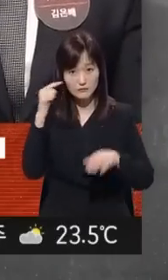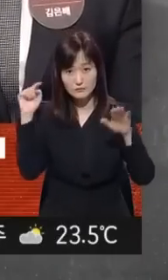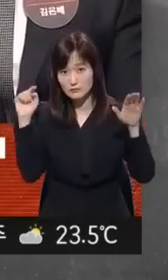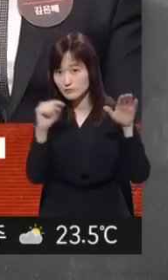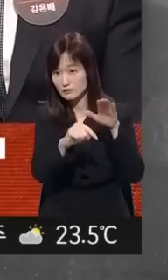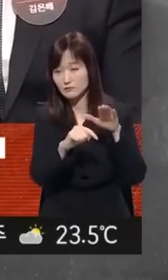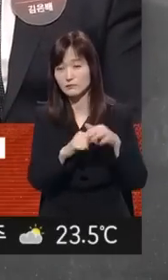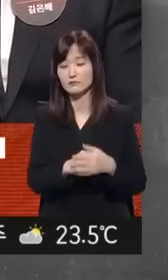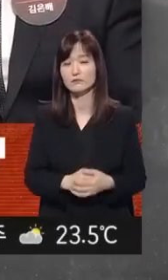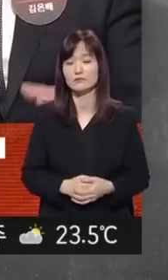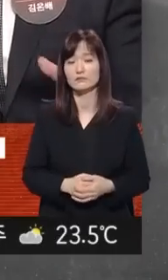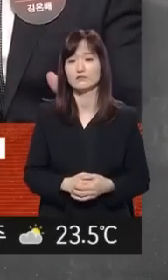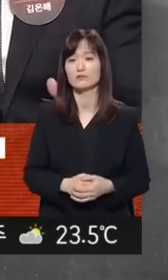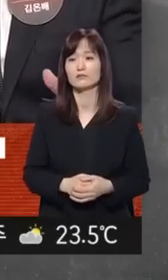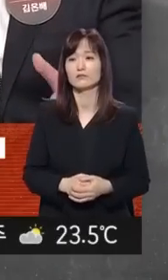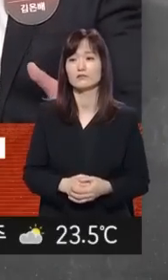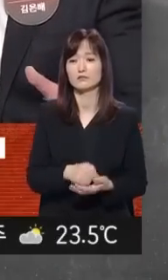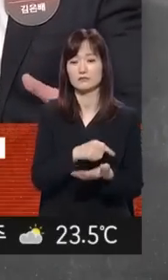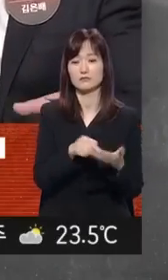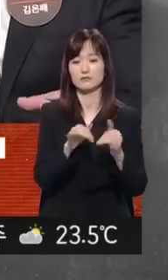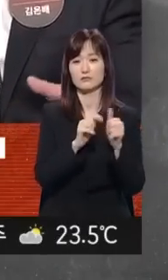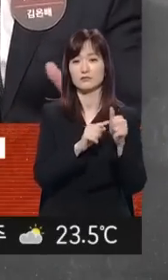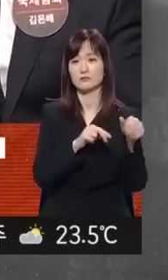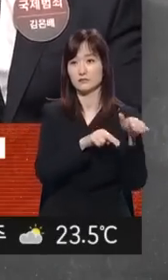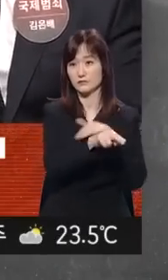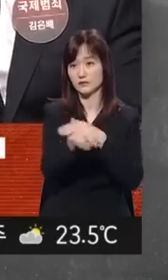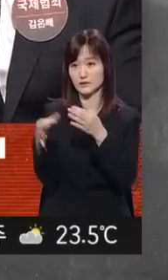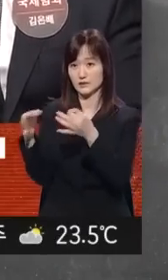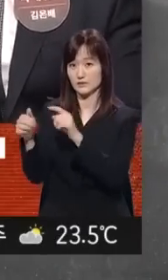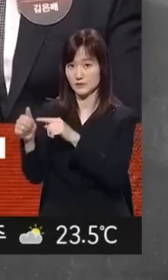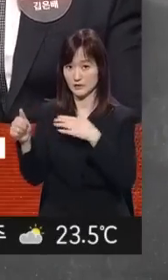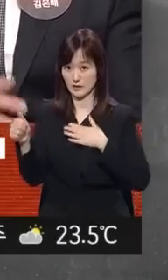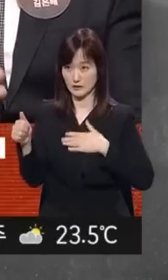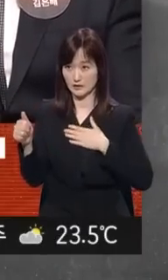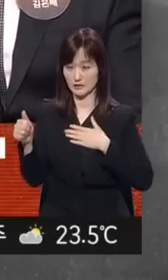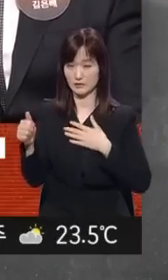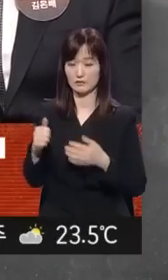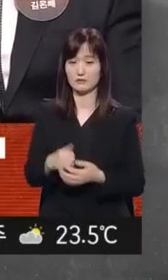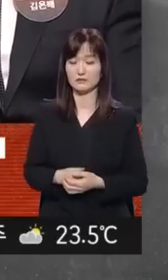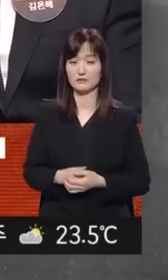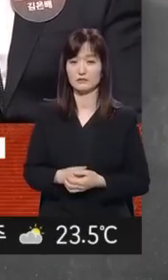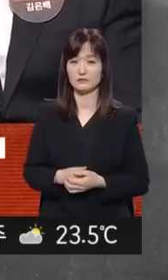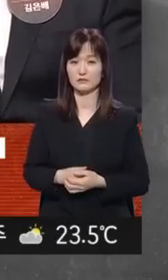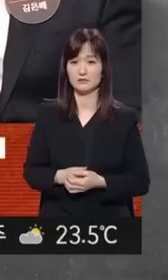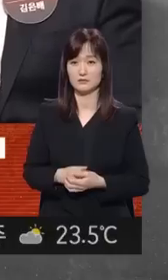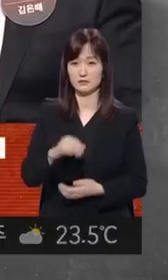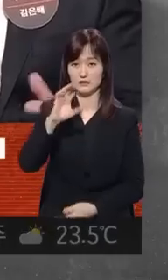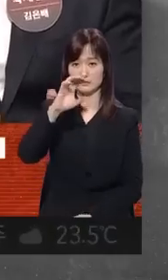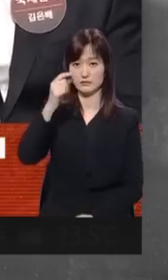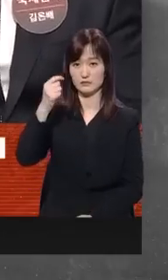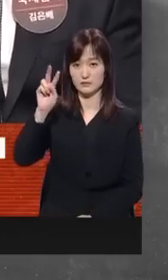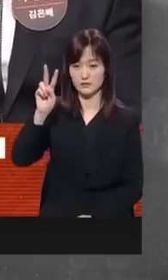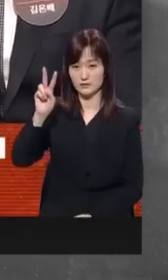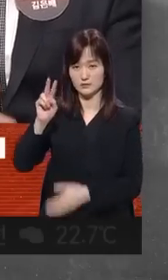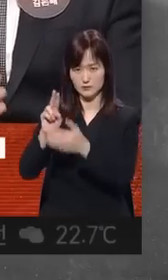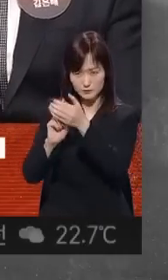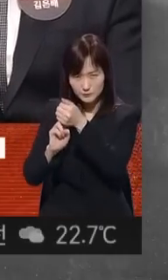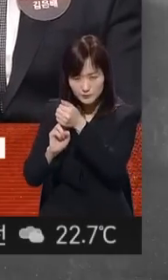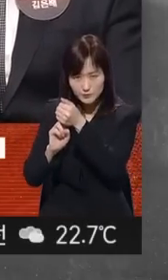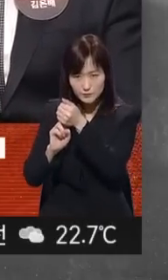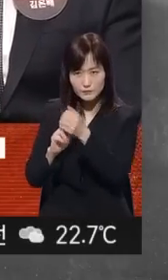사실은 그 당시에 이제 피해자가 도주한 거를 김씨가 알았던 거예요 그래서 거기에 있던 그 cctv 같은 걸 감춰놨고 또